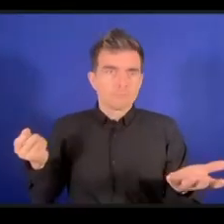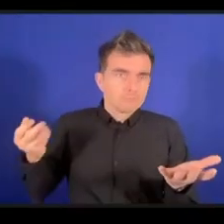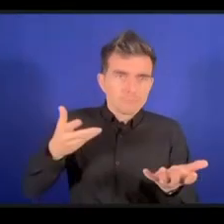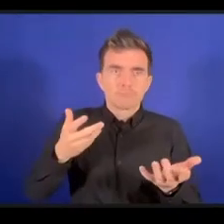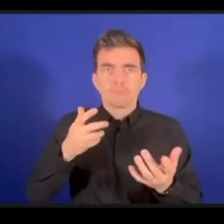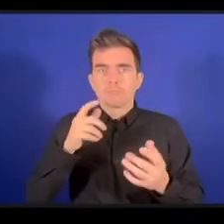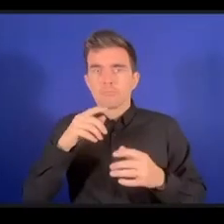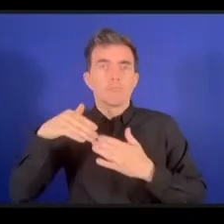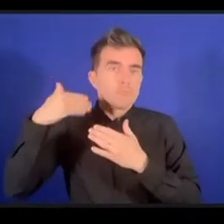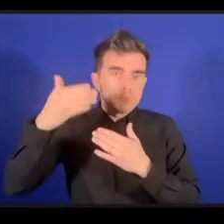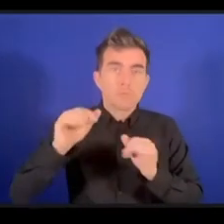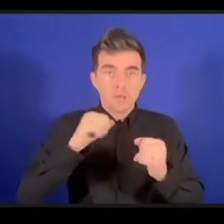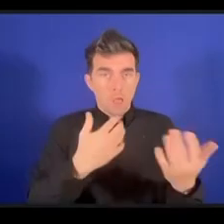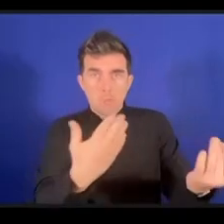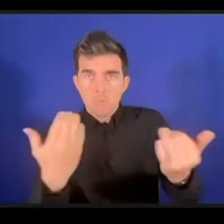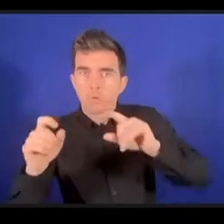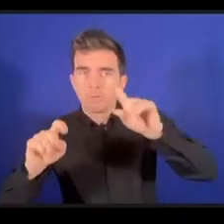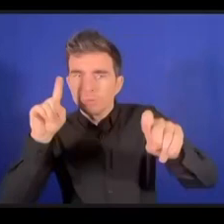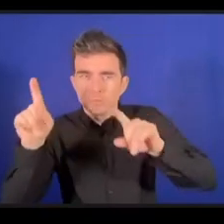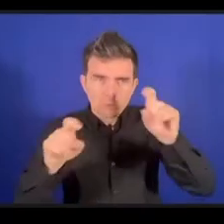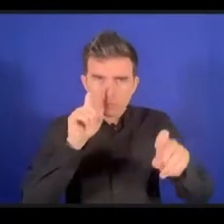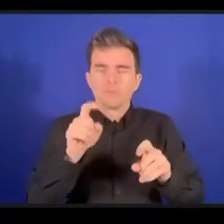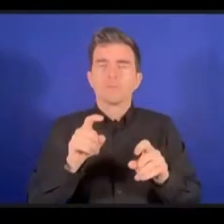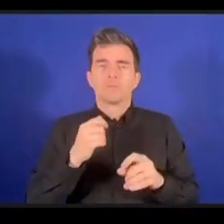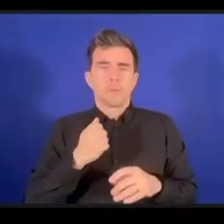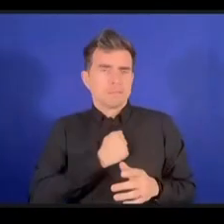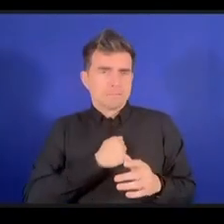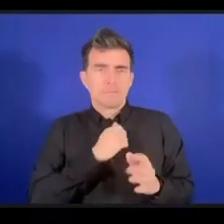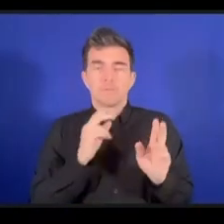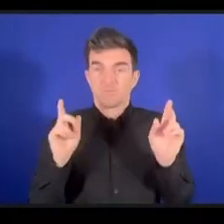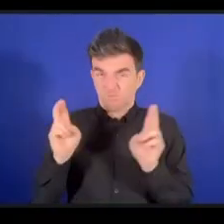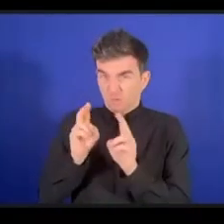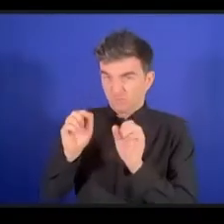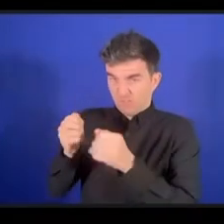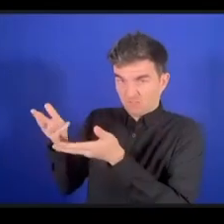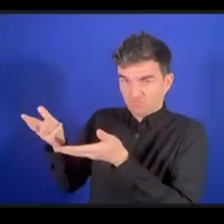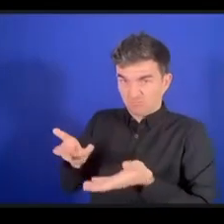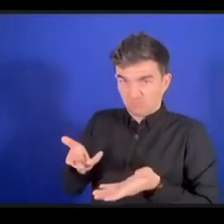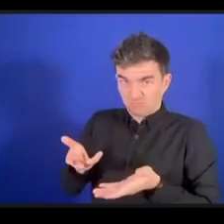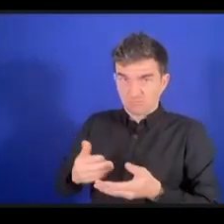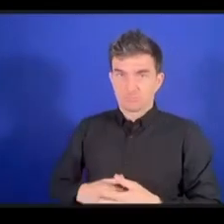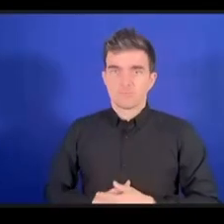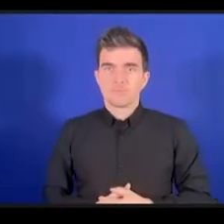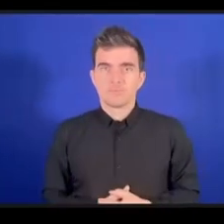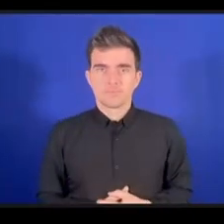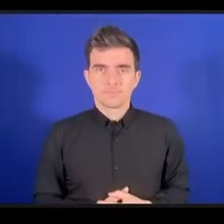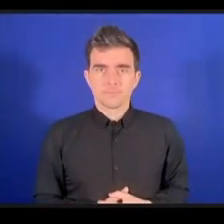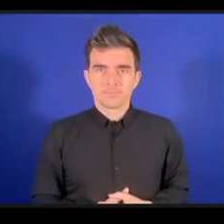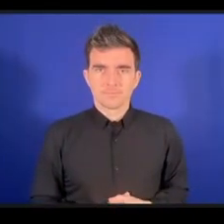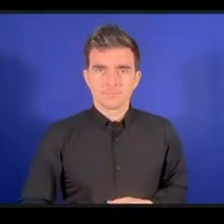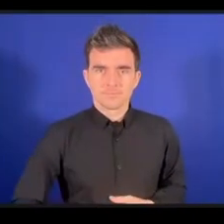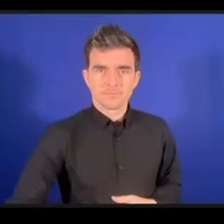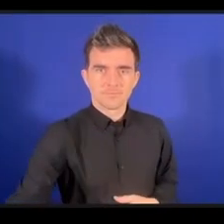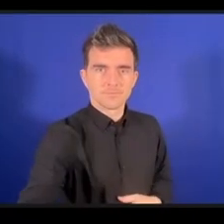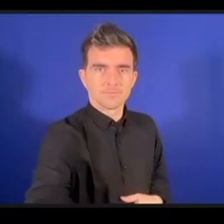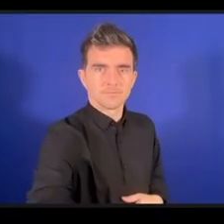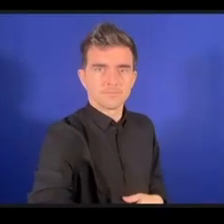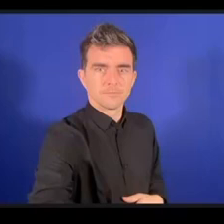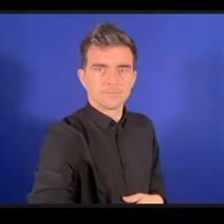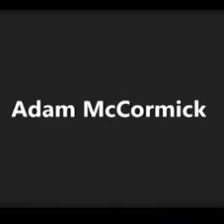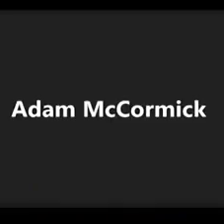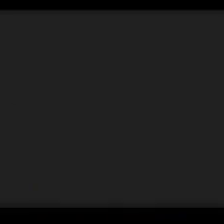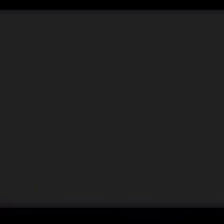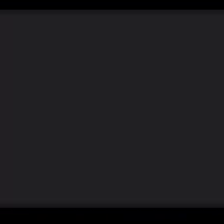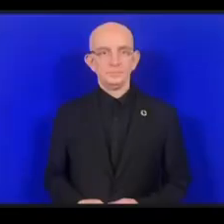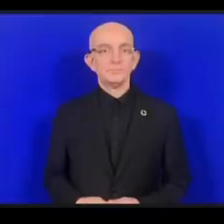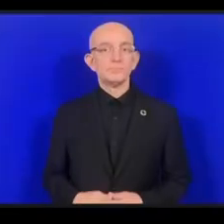回忆的机会。Lisa， 现在请你讲的简短一点。在这儿呢，我也从一个教育工作的角度来说，来谈同样的问